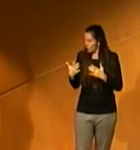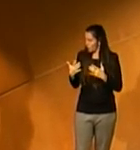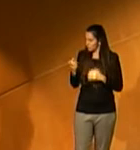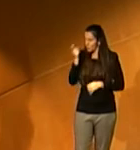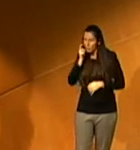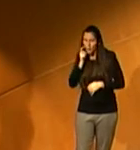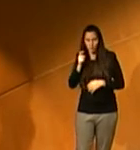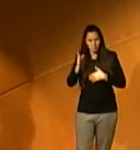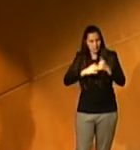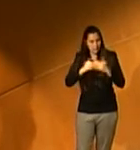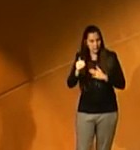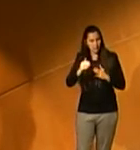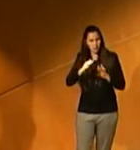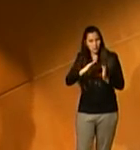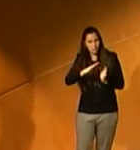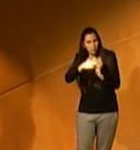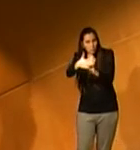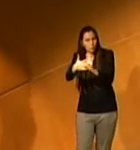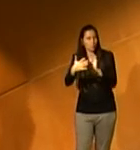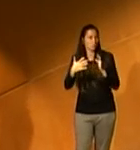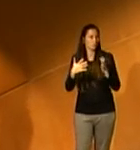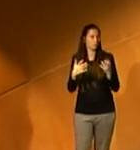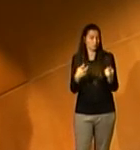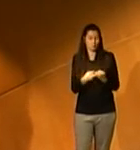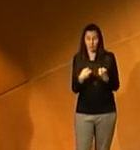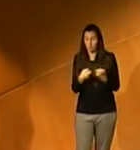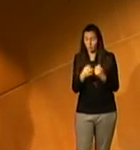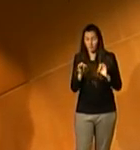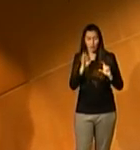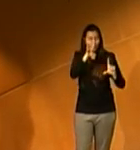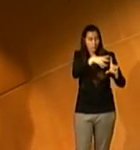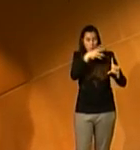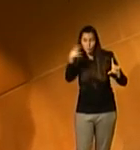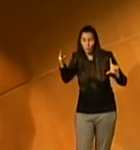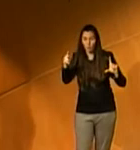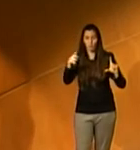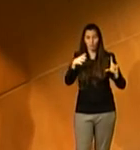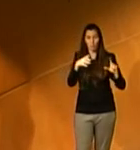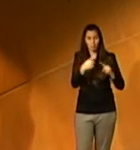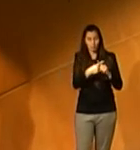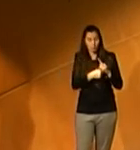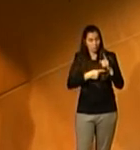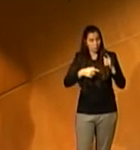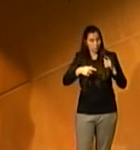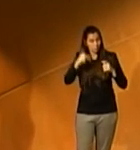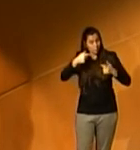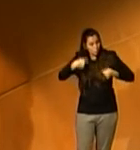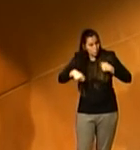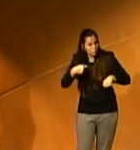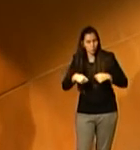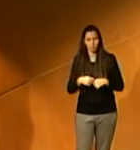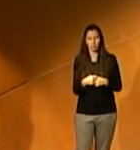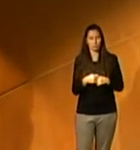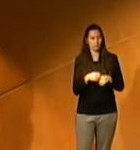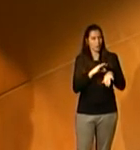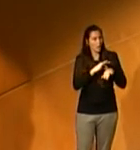métier? Donc à savoir peut-être d'avoir des emplois du temps plus souples, d'accompagner plus d'enfants. Qu'est-ce que